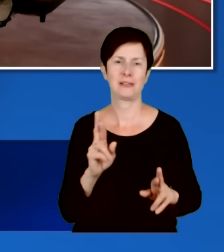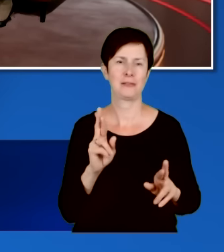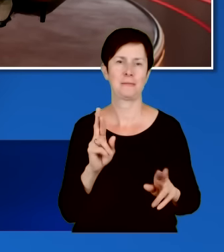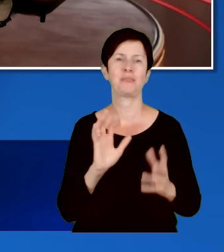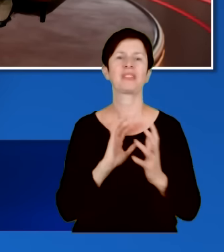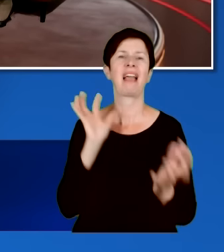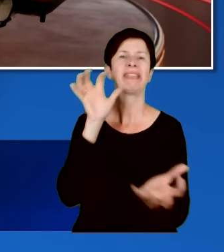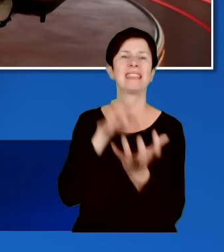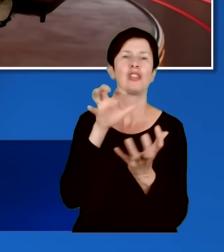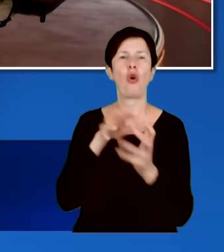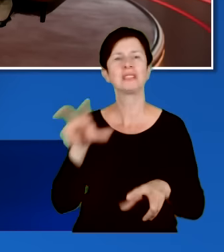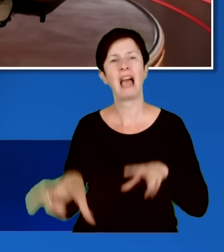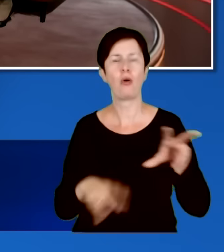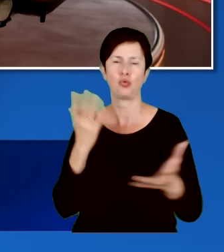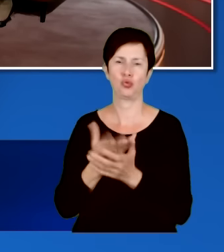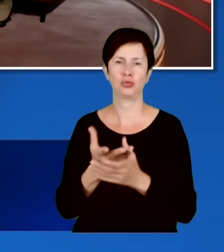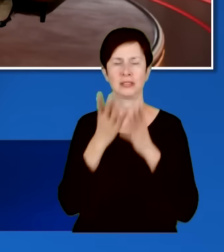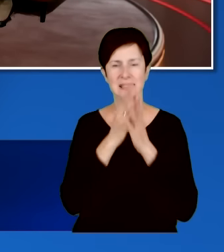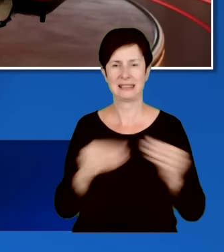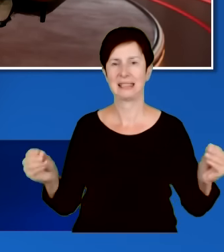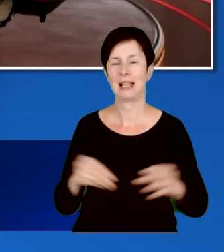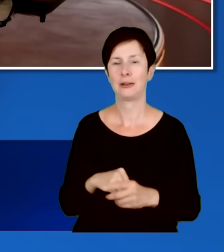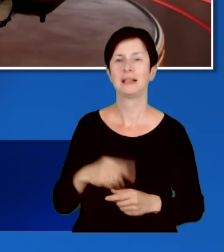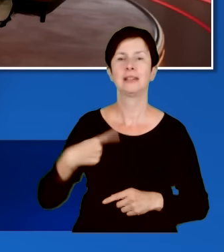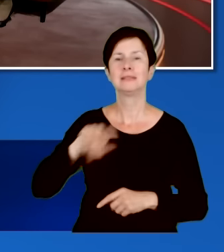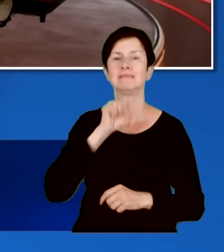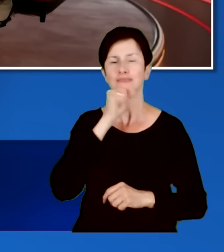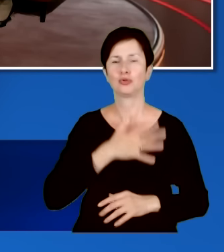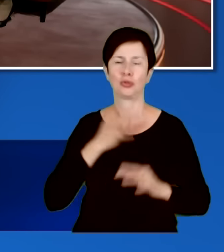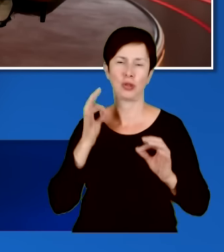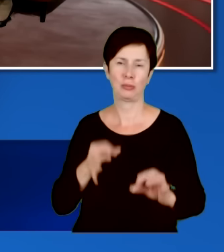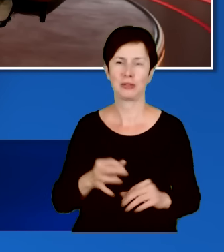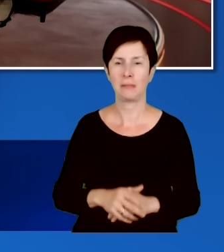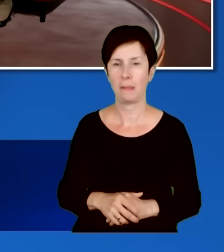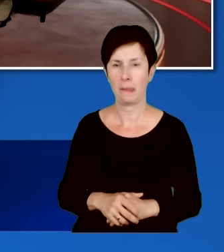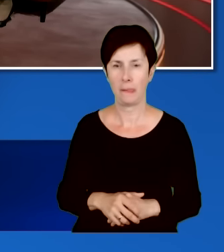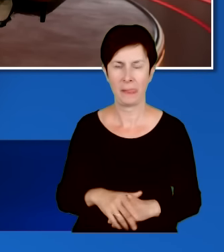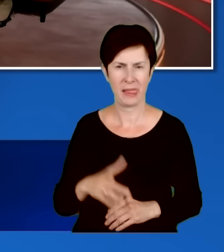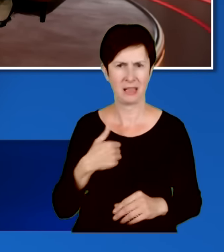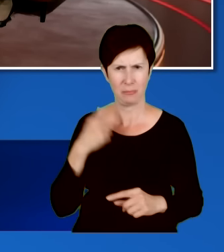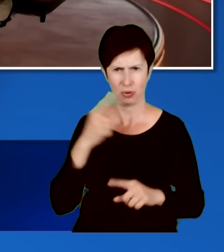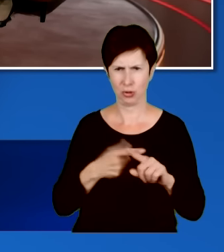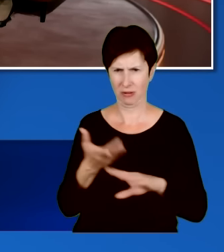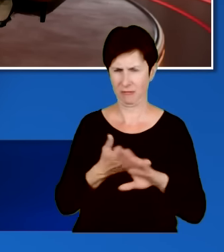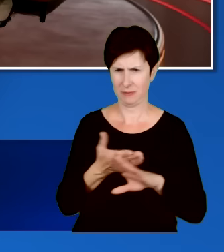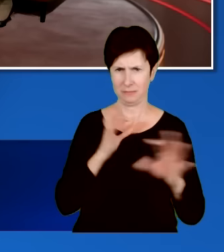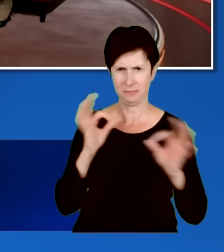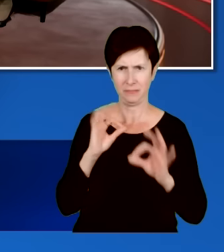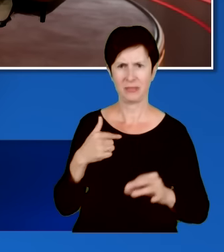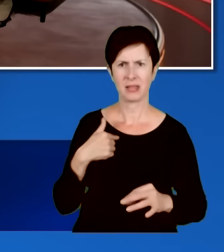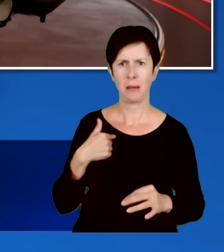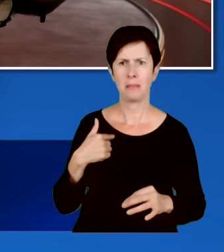uciekły dinozaur jest dobrze to to ale jakaś dezinformacja PR widać że my jesteśmy na Bahama gdzie tam